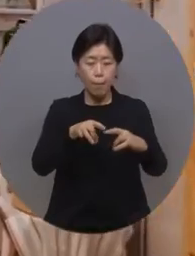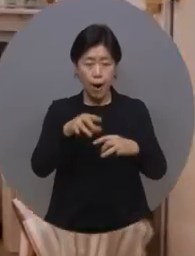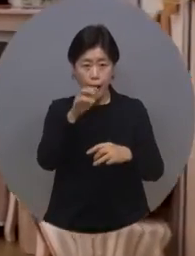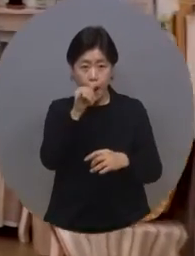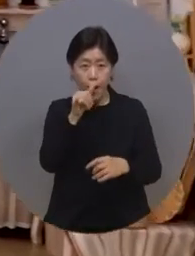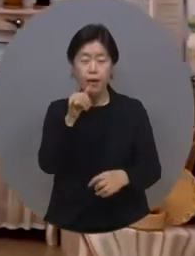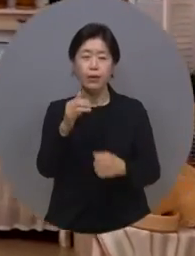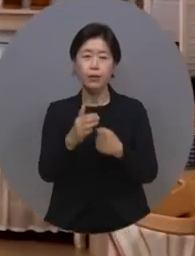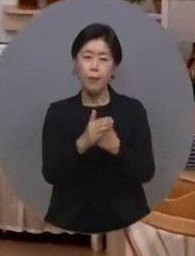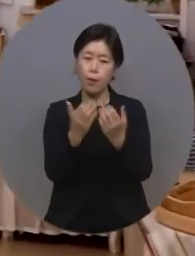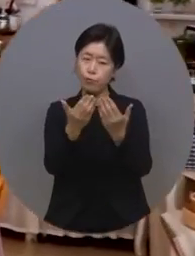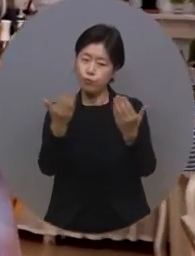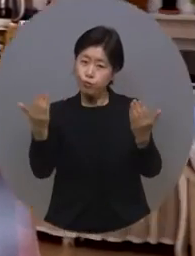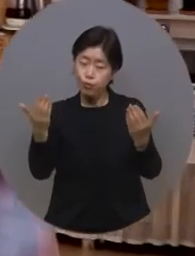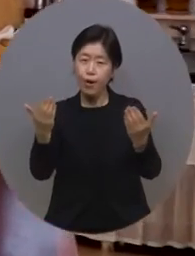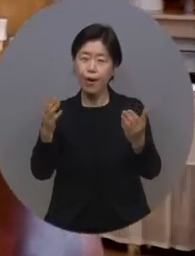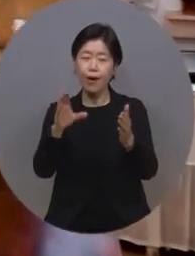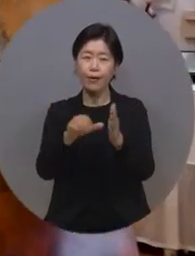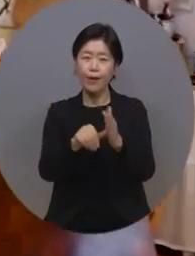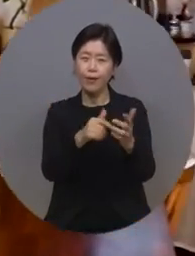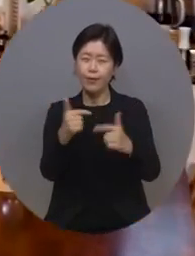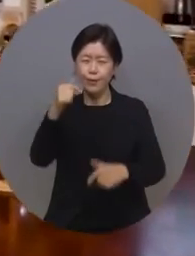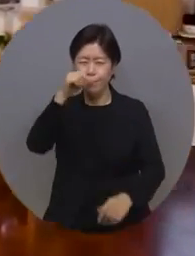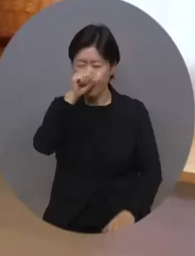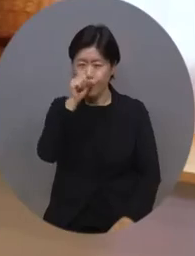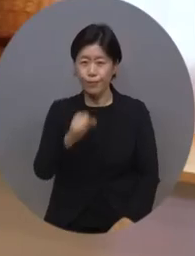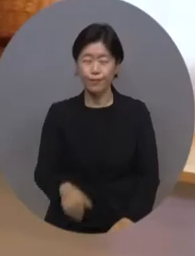분위기를 띄워주는 인테리어 소품이 되고 있습니다.